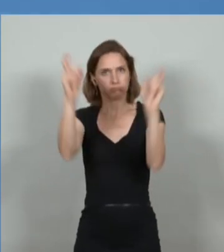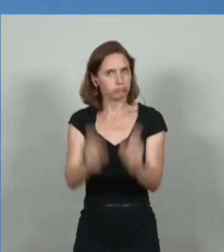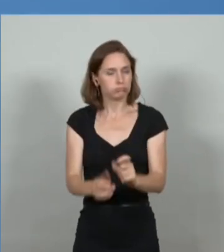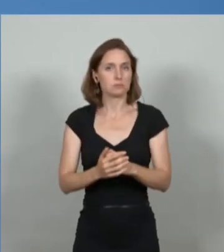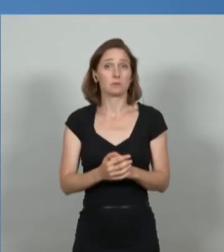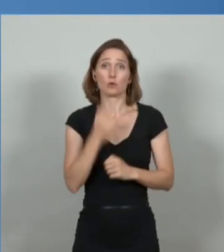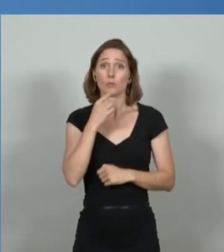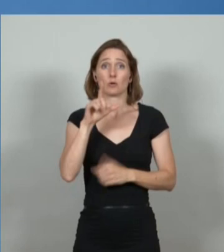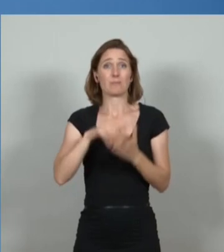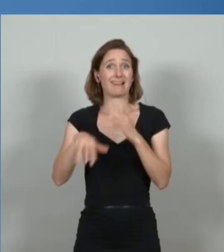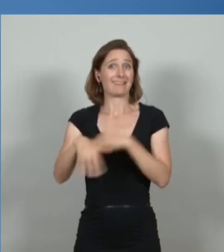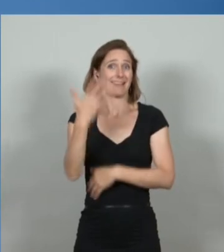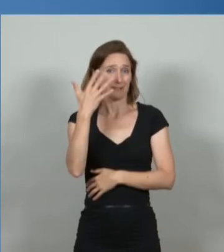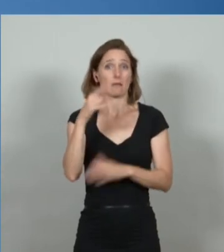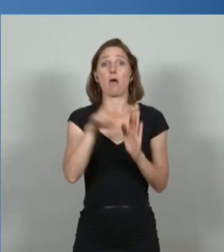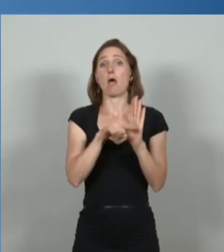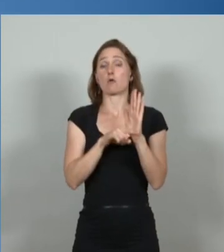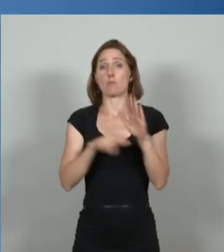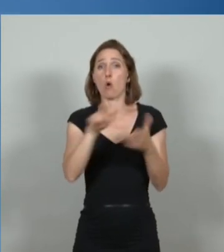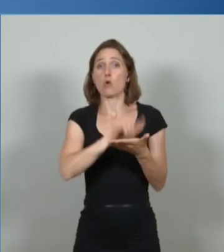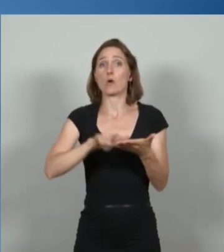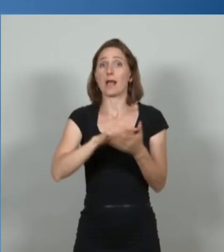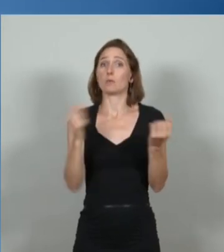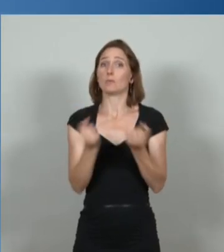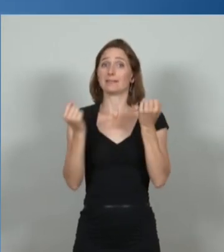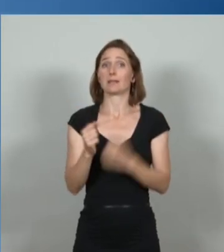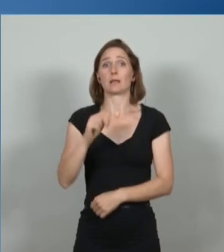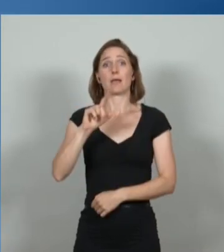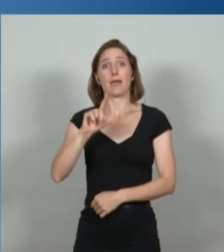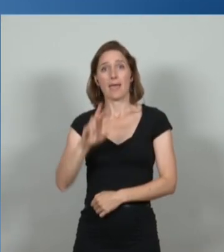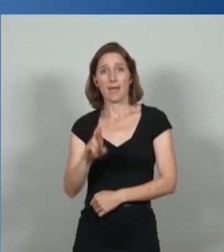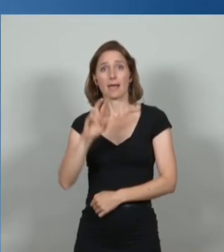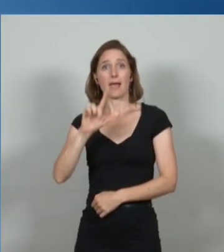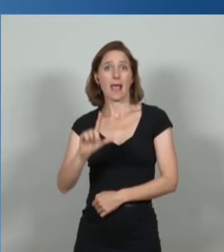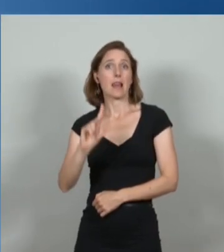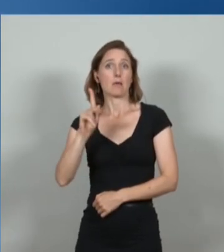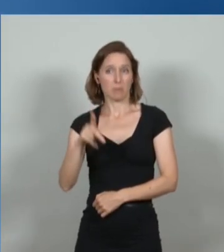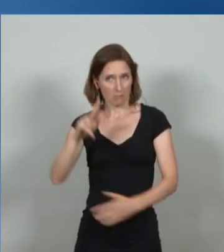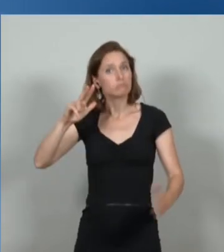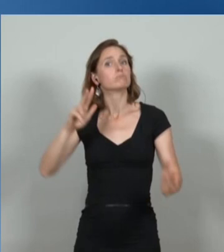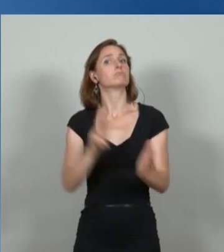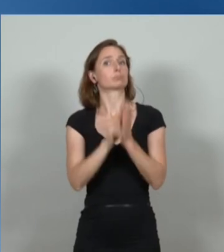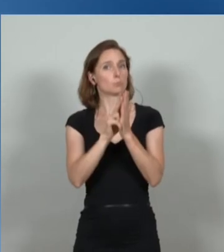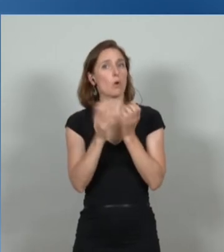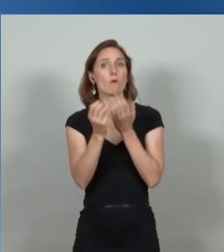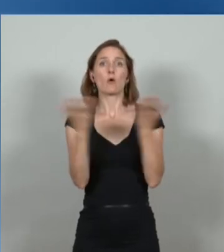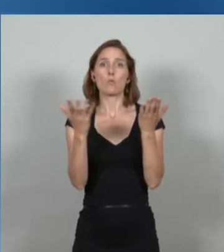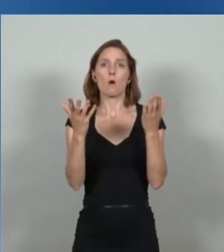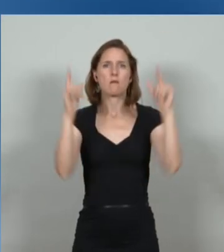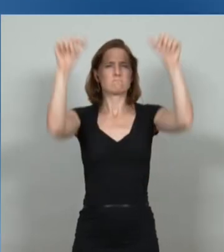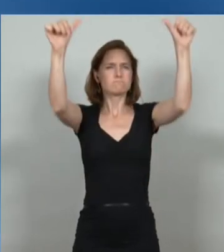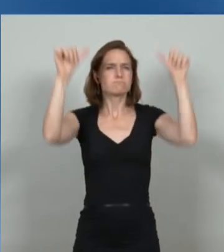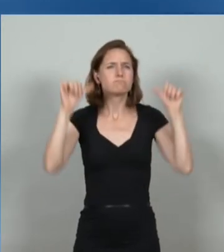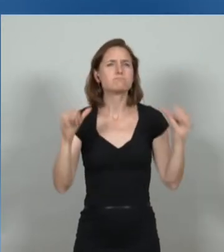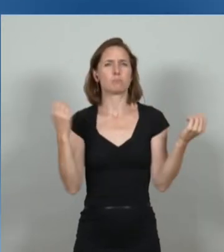RLP a été adopté entraînant une réduction de taille et du nombre de panneaux publicitaires dans la ville ainsi que l'interdiction